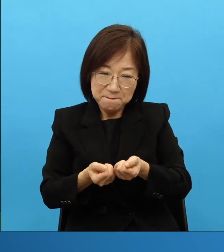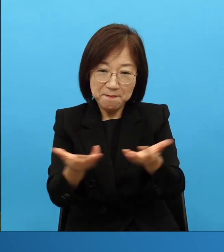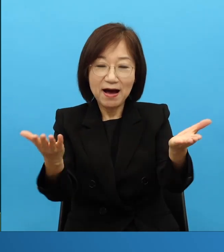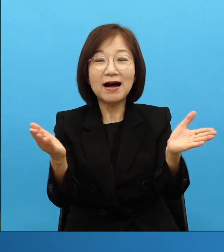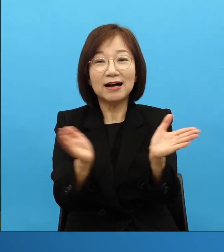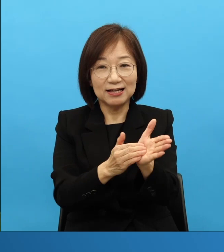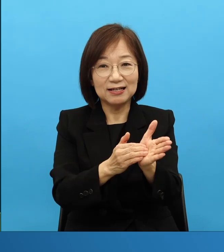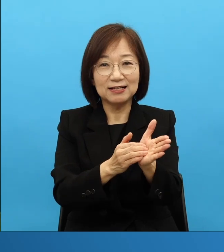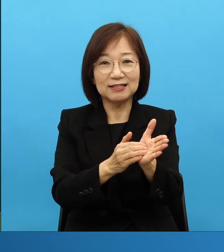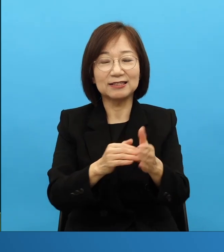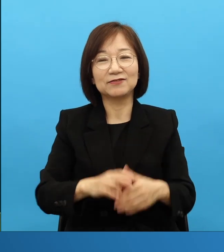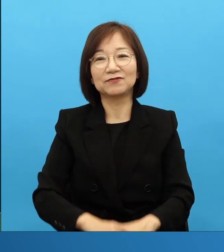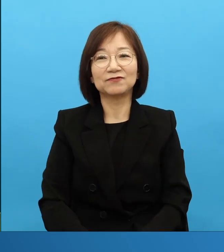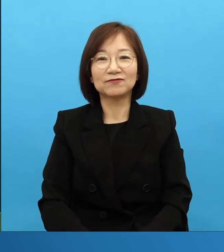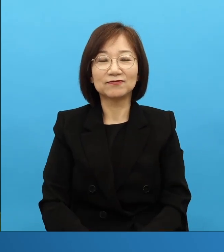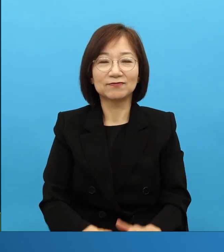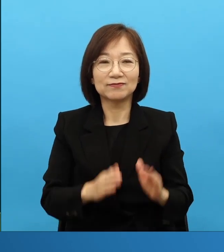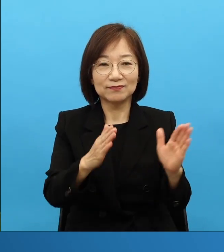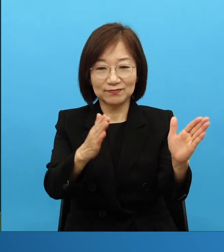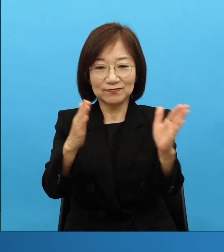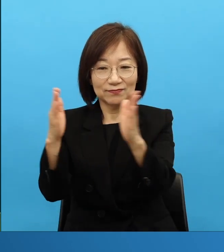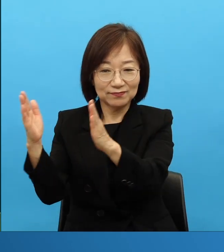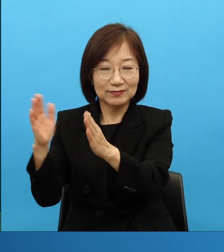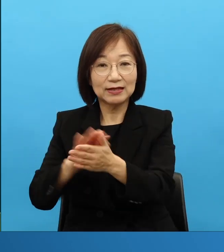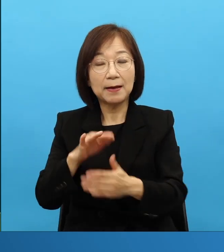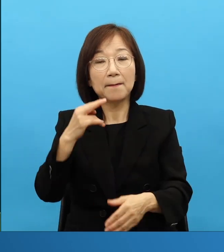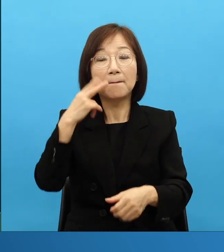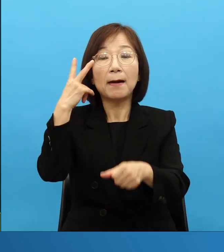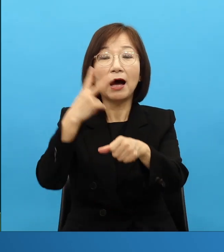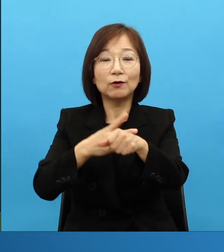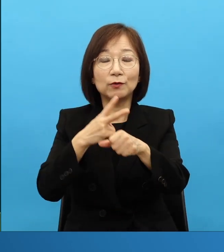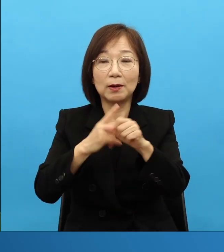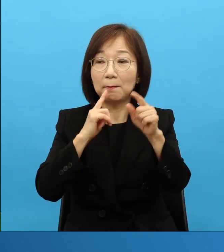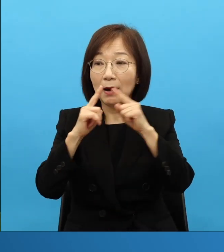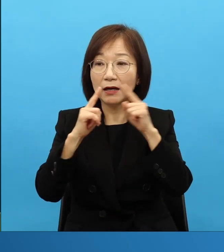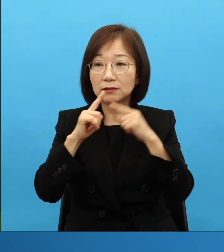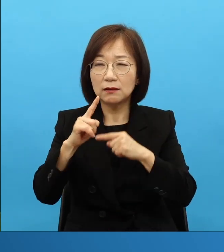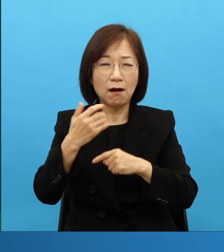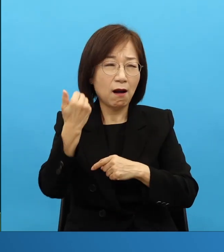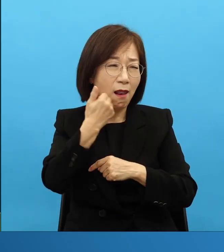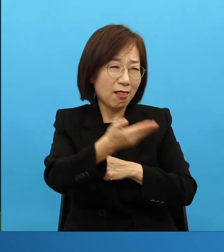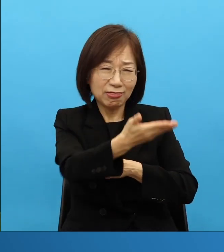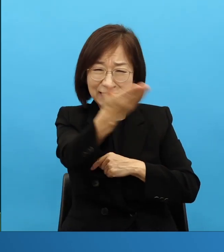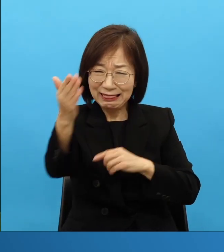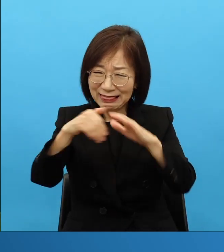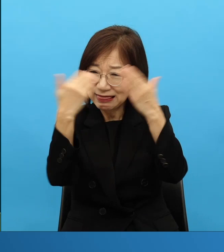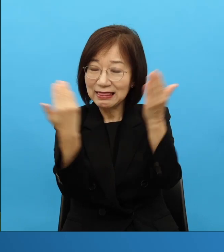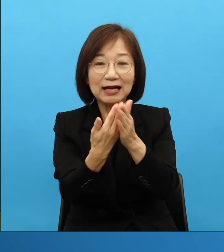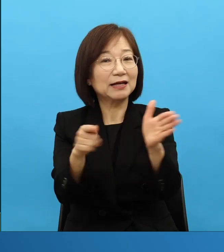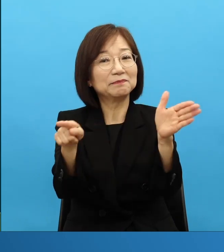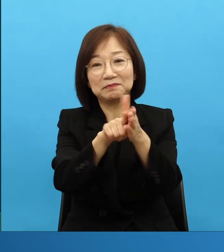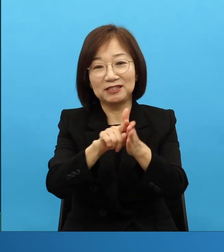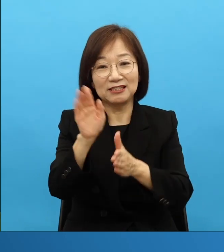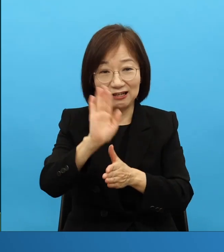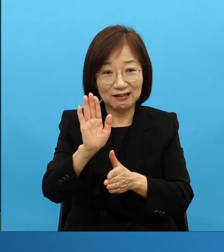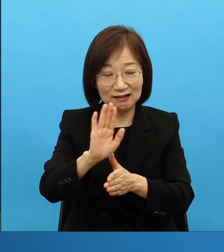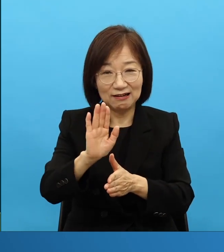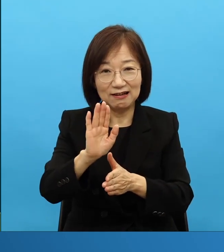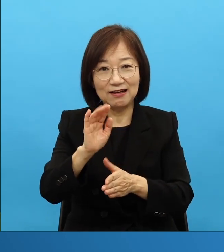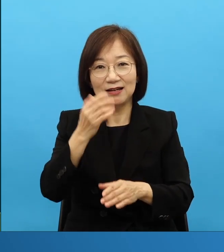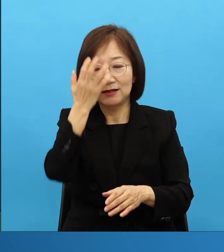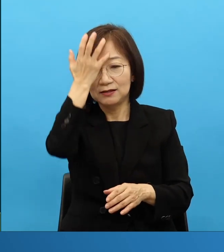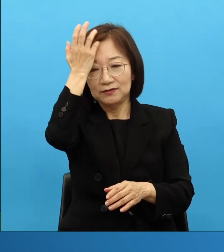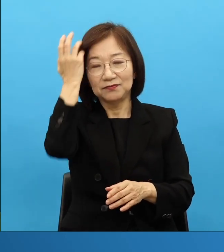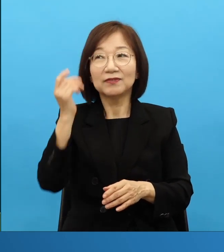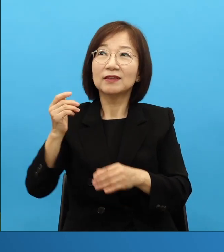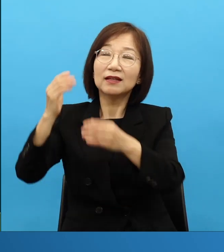믿어 0.1%도 안 믿어요. And Paul's word, people don't believe not even 0.1%. 하나님은 이